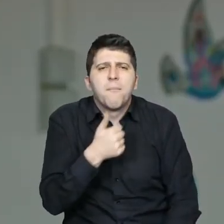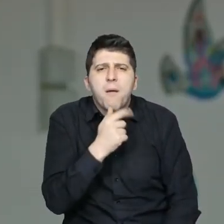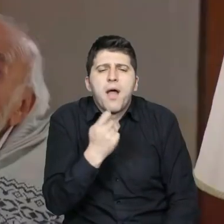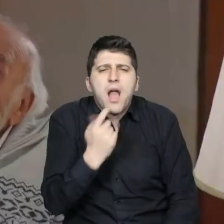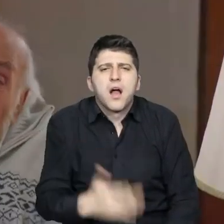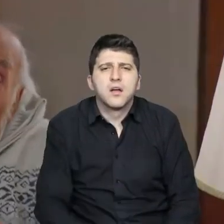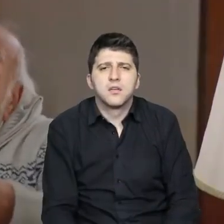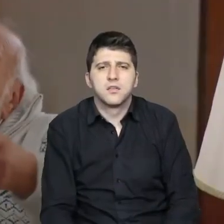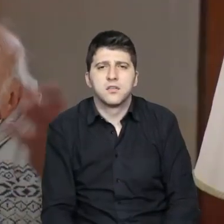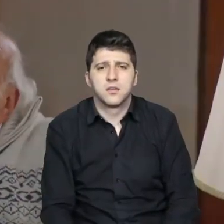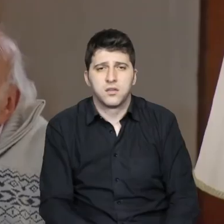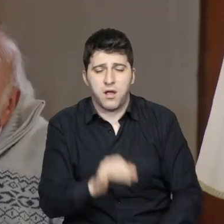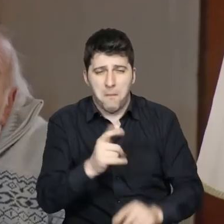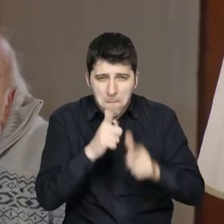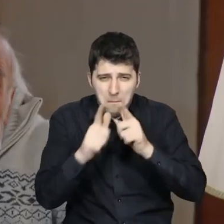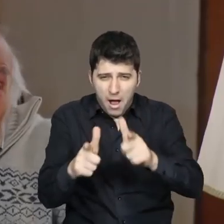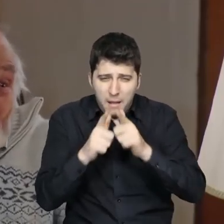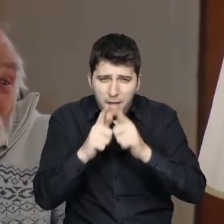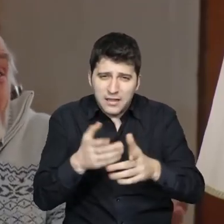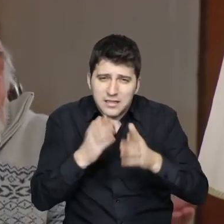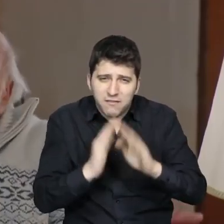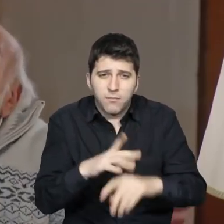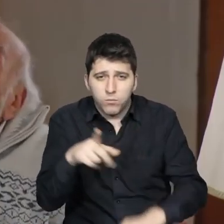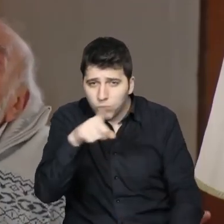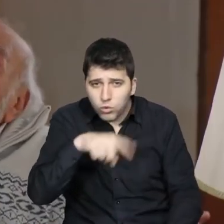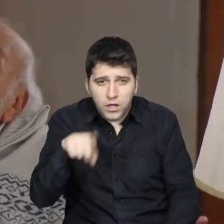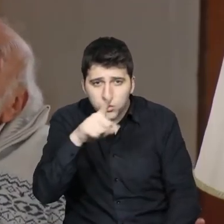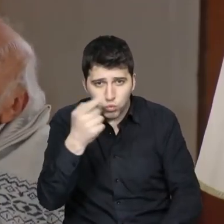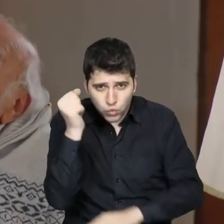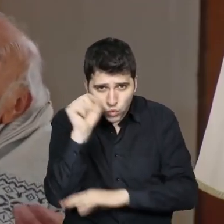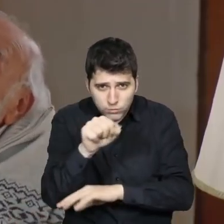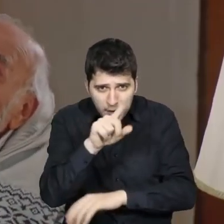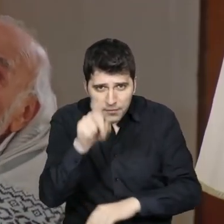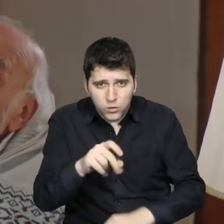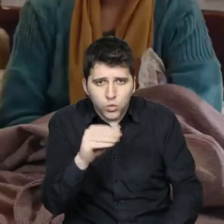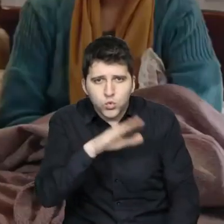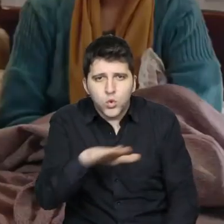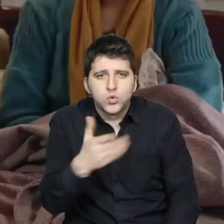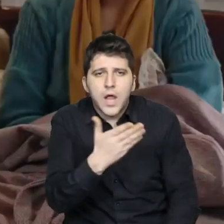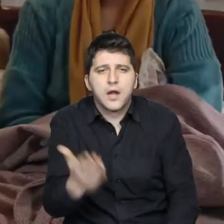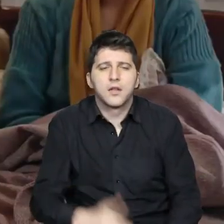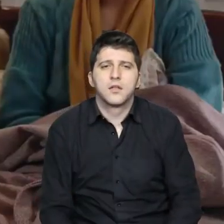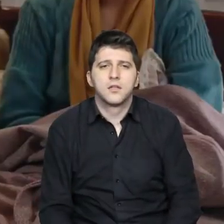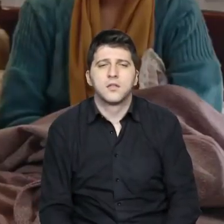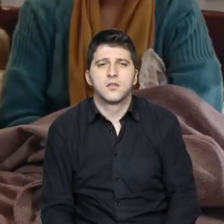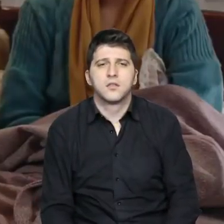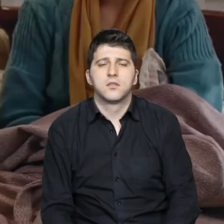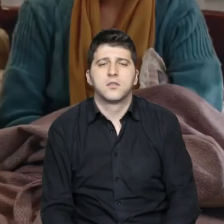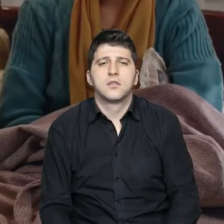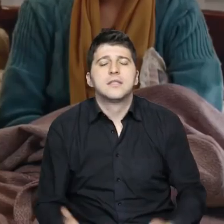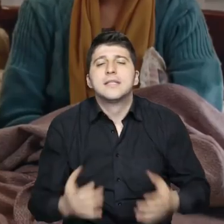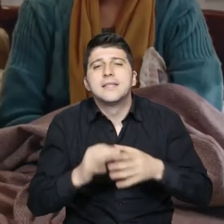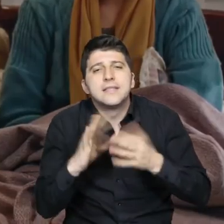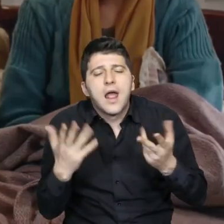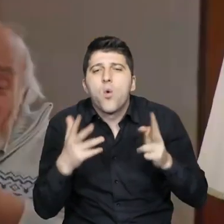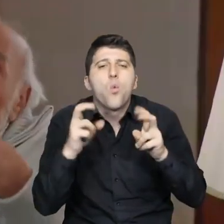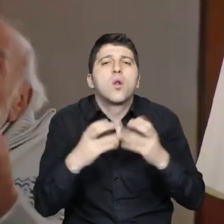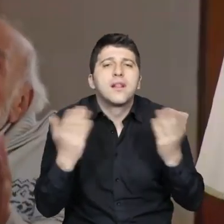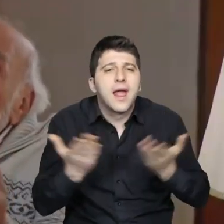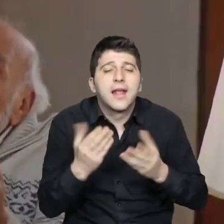ya? Boyuna bağırıp çağırıyorsun. Bunlar senin düşmanların mı, çocukların? Daha nedir, ne